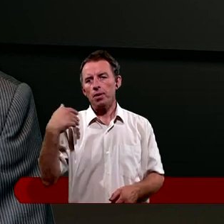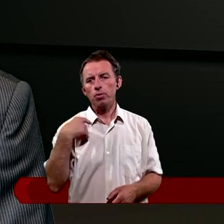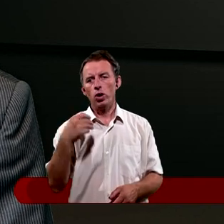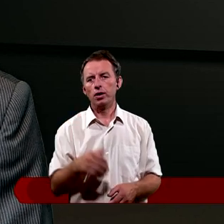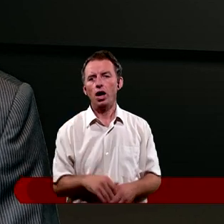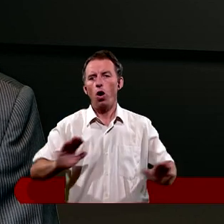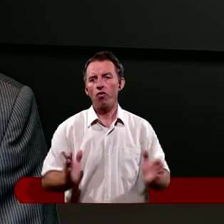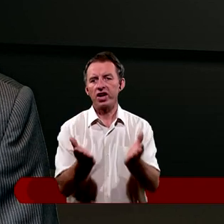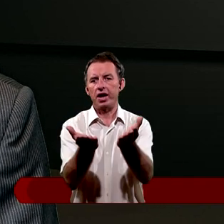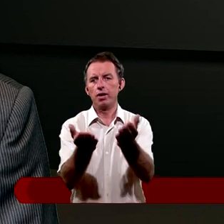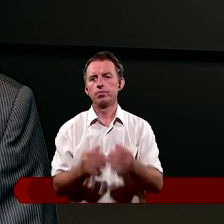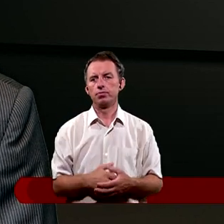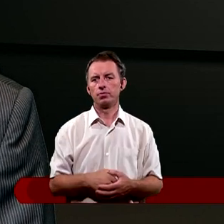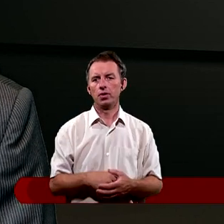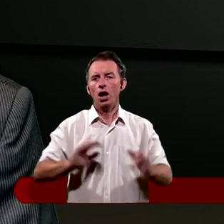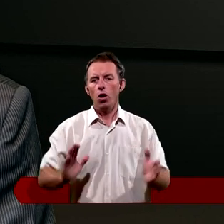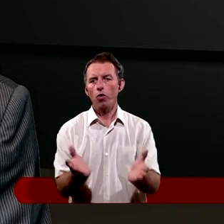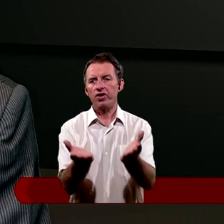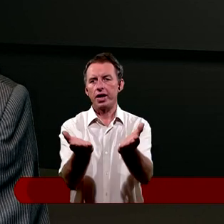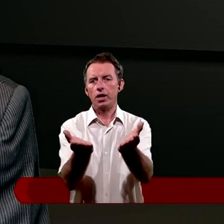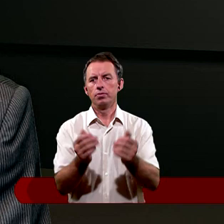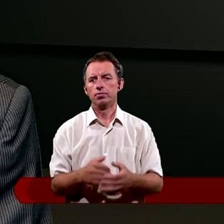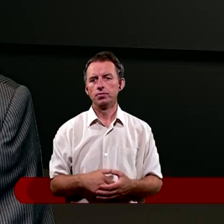Była ofiara. Ofiara